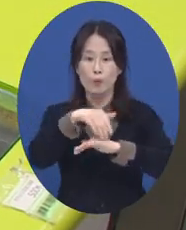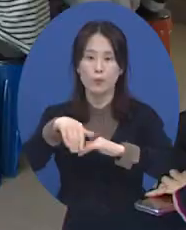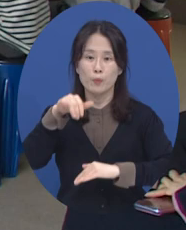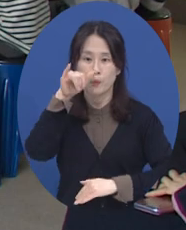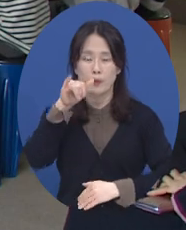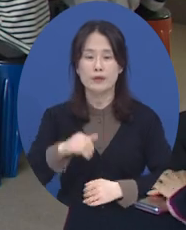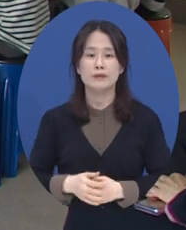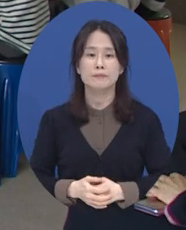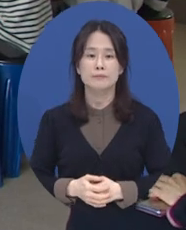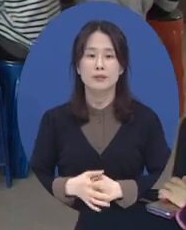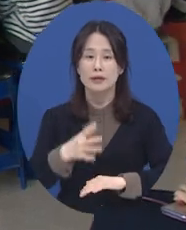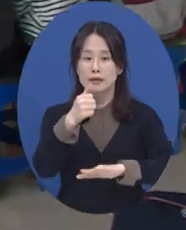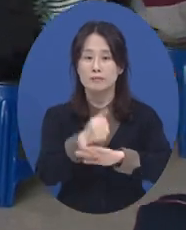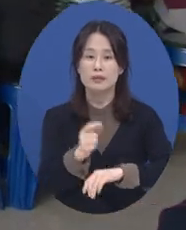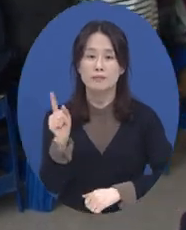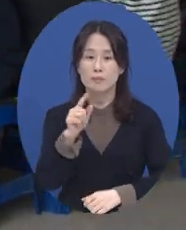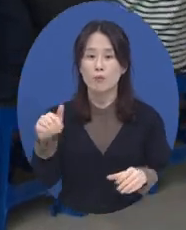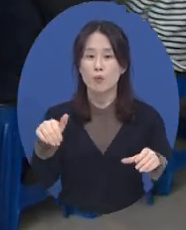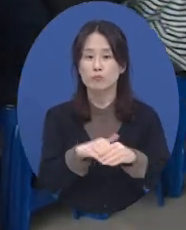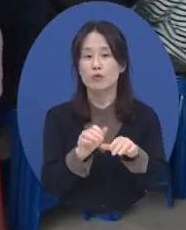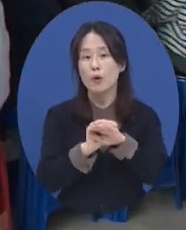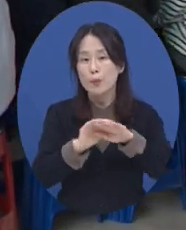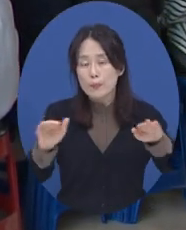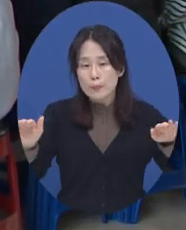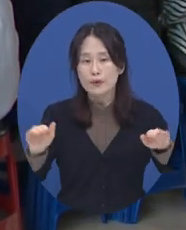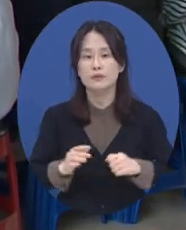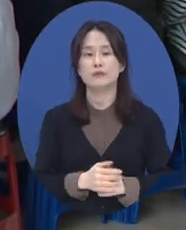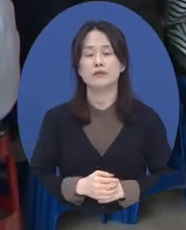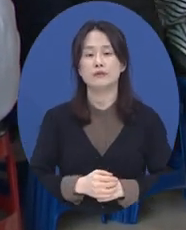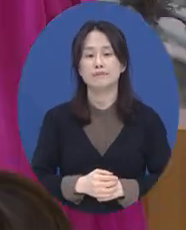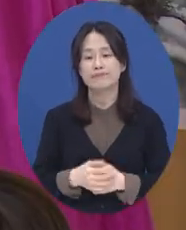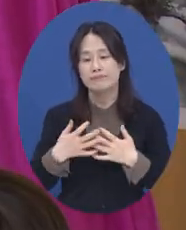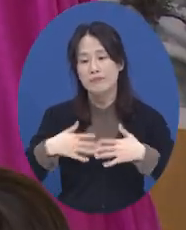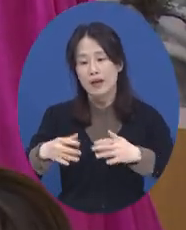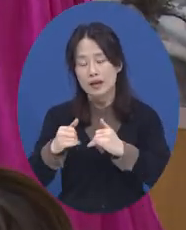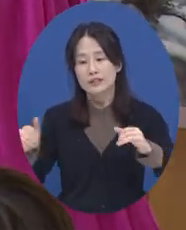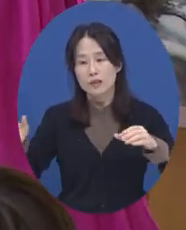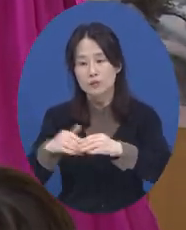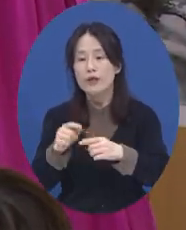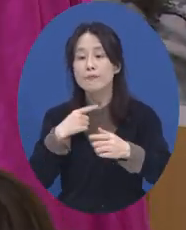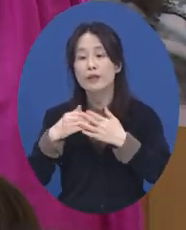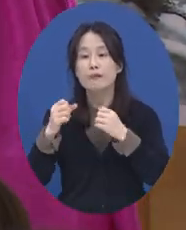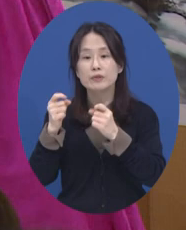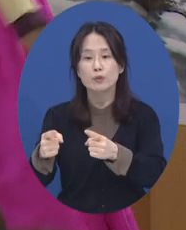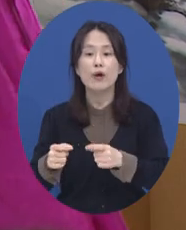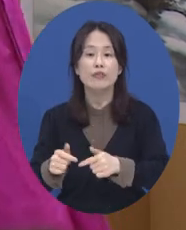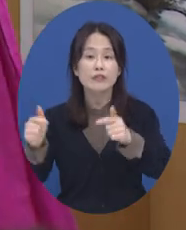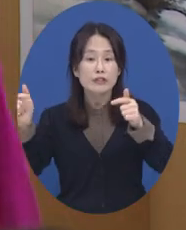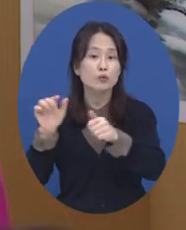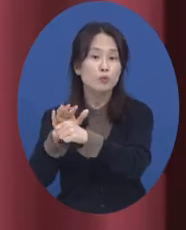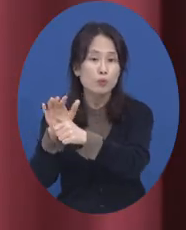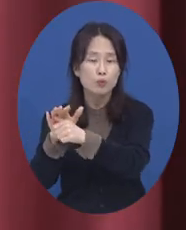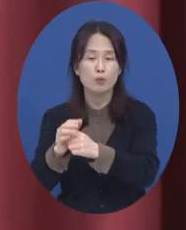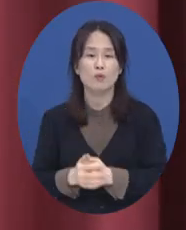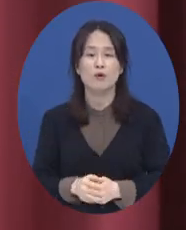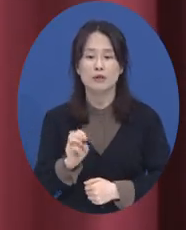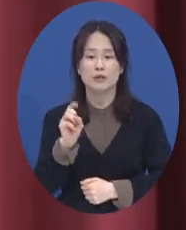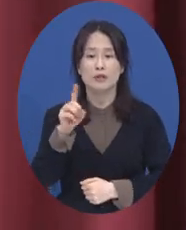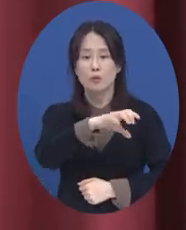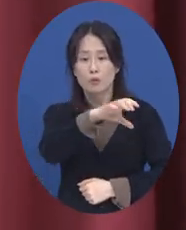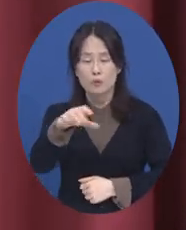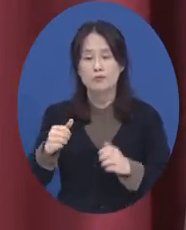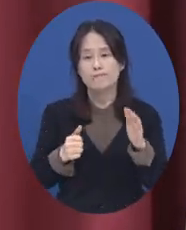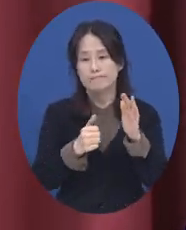세웠습니다. 마지막 문화 형평성 제고 분야는 취약계층의 문화 체험 기회를 넓히는 한편, 31개